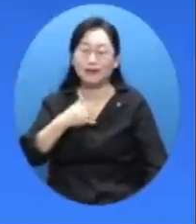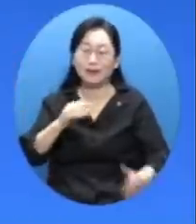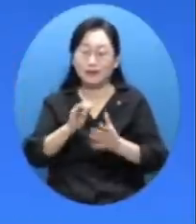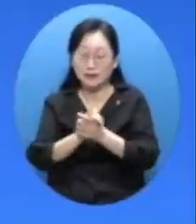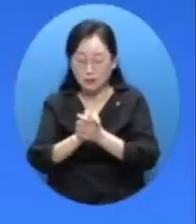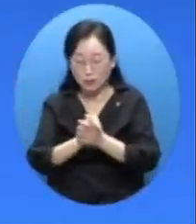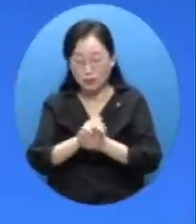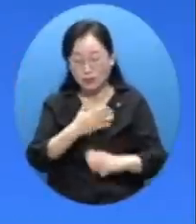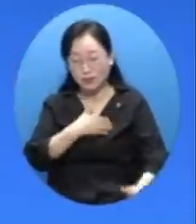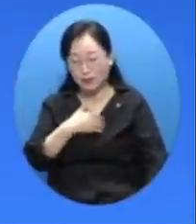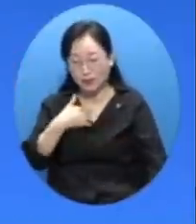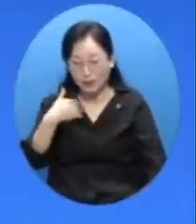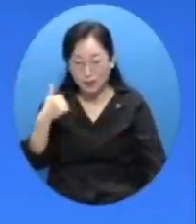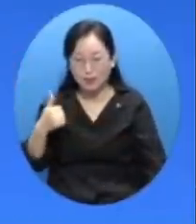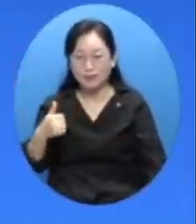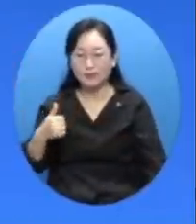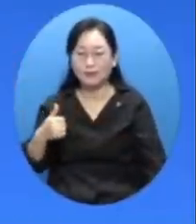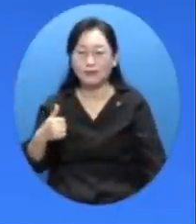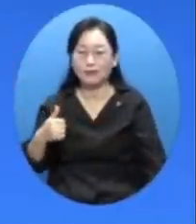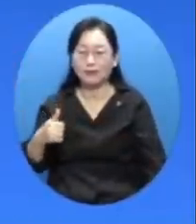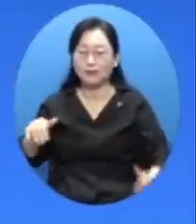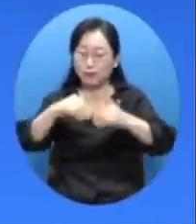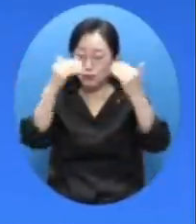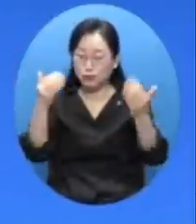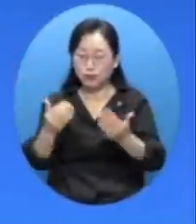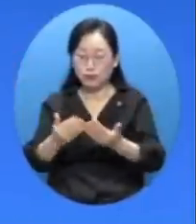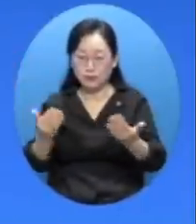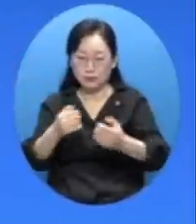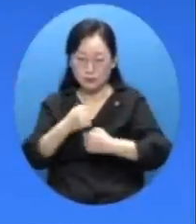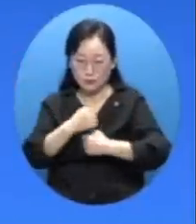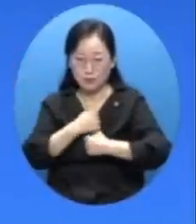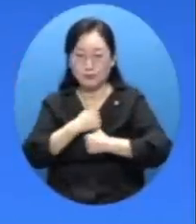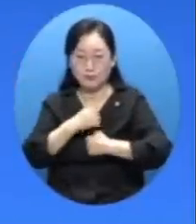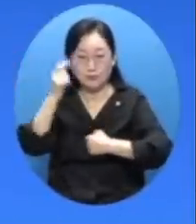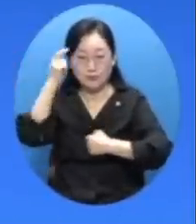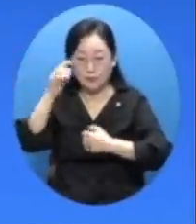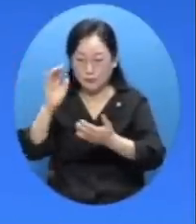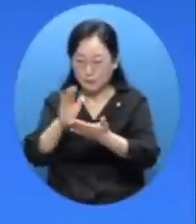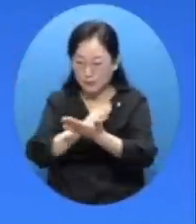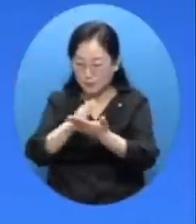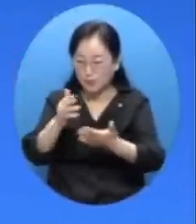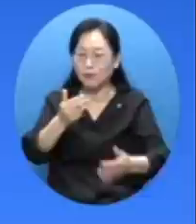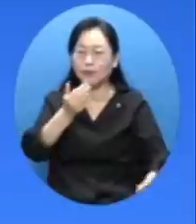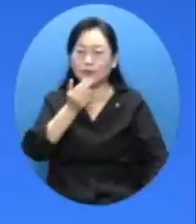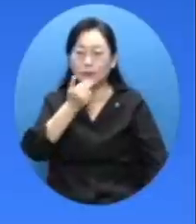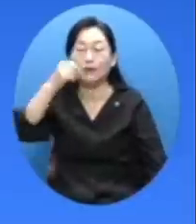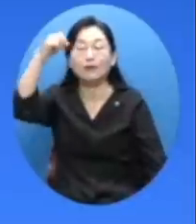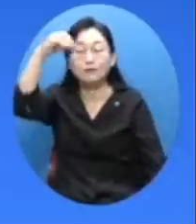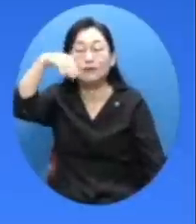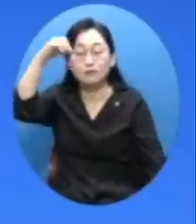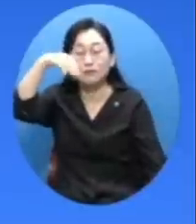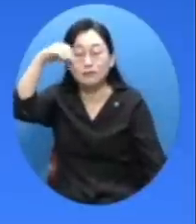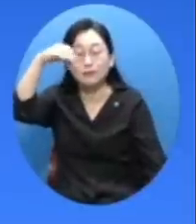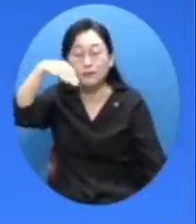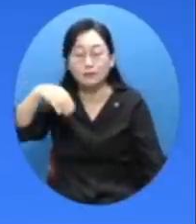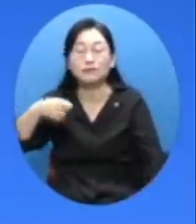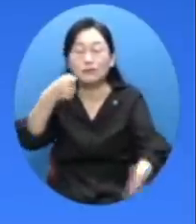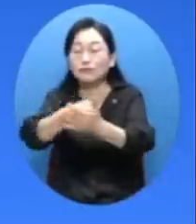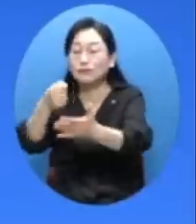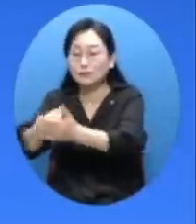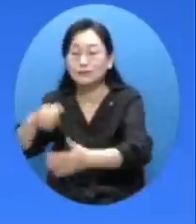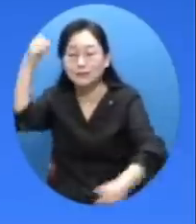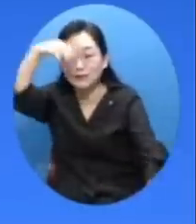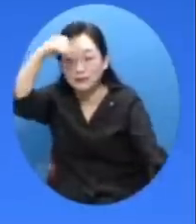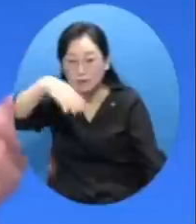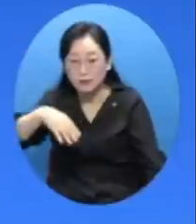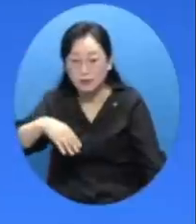옛날처럼 모든 일에 신중하게 생각하고 판단하지도 아니하고 그냥 덜컥덜컥 결정을 보고 무슨 일을